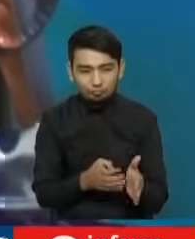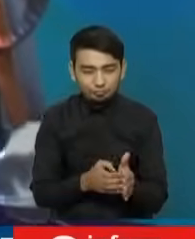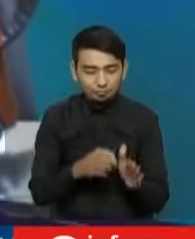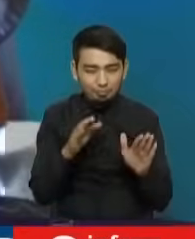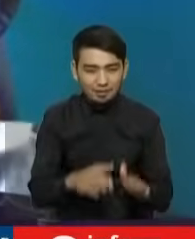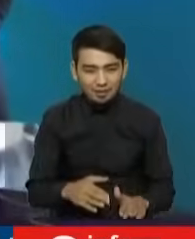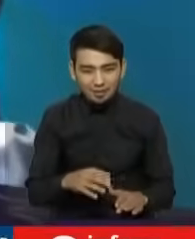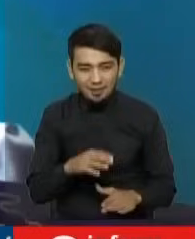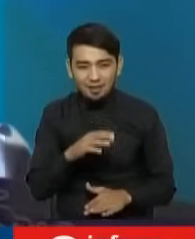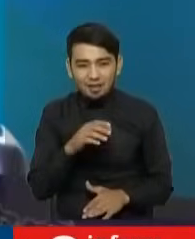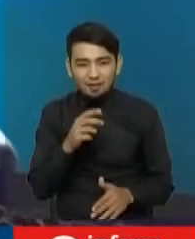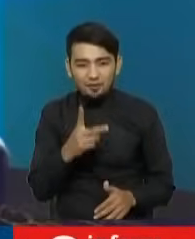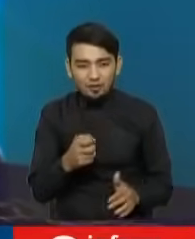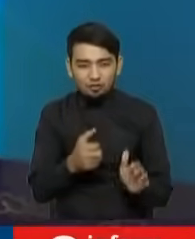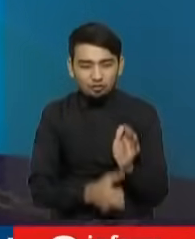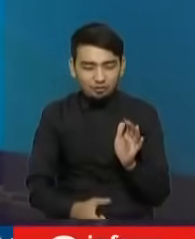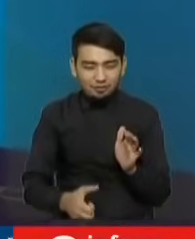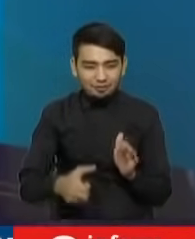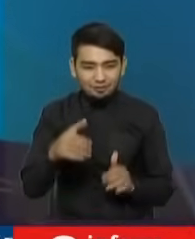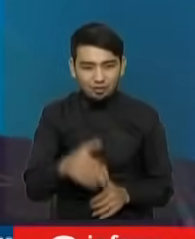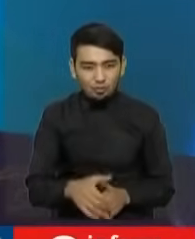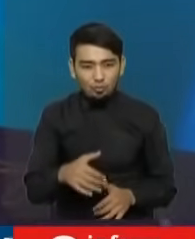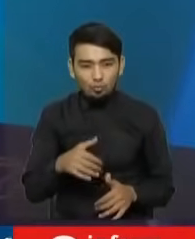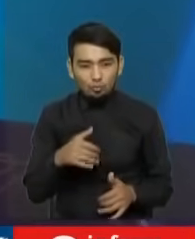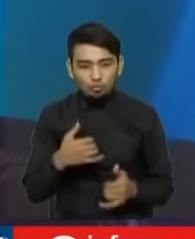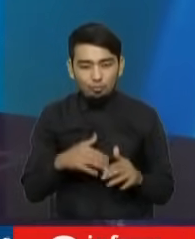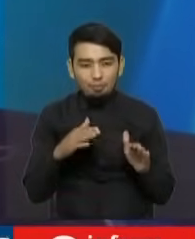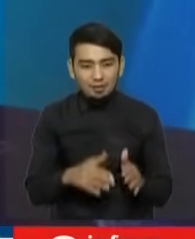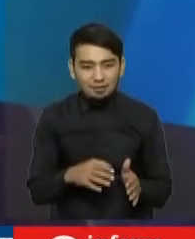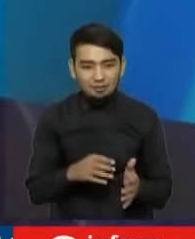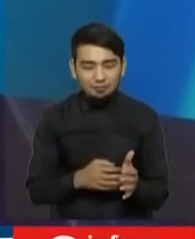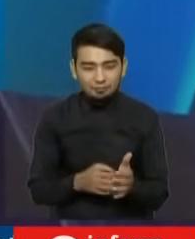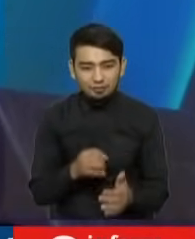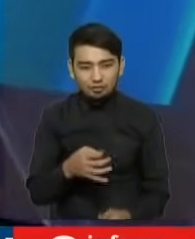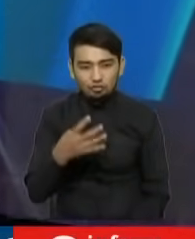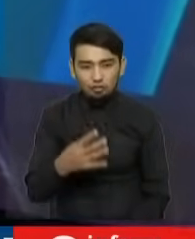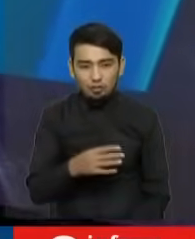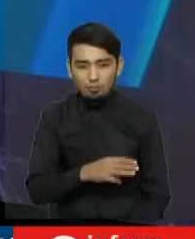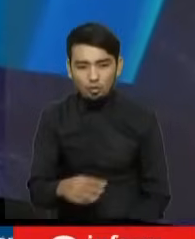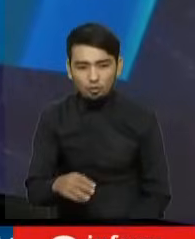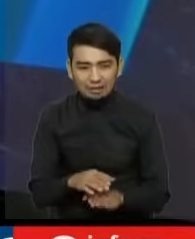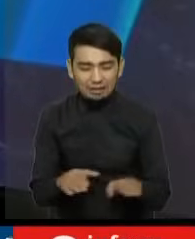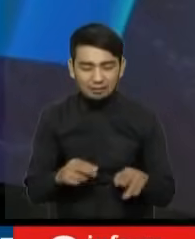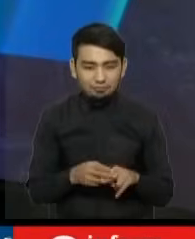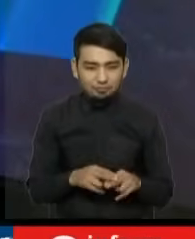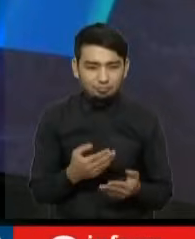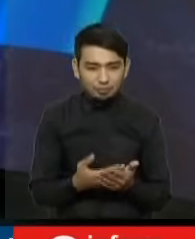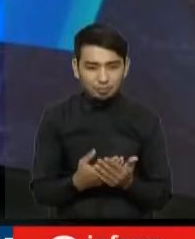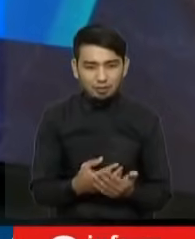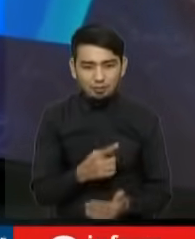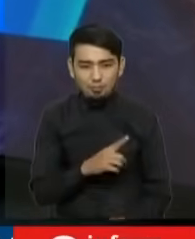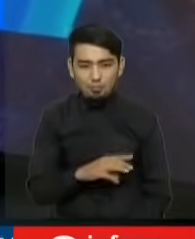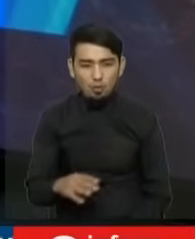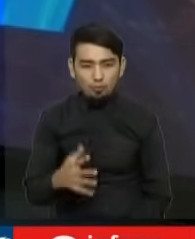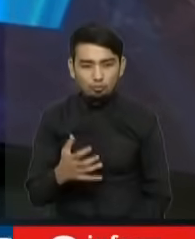более 260 тысяч ученических мест. Процессом обучения охвачено около 4 миллионов детей. Это почти на 500 000